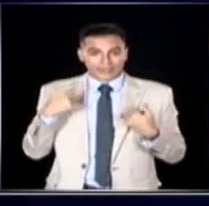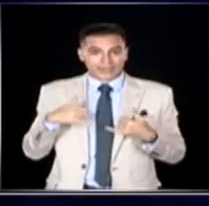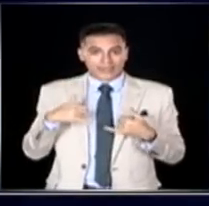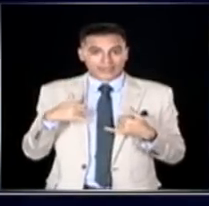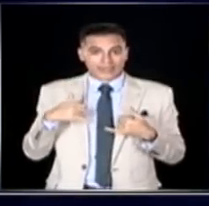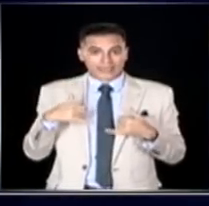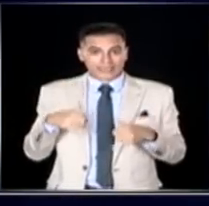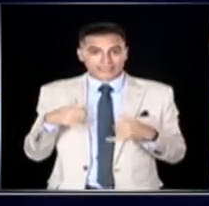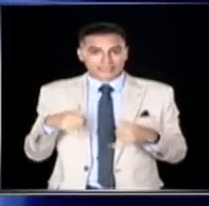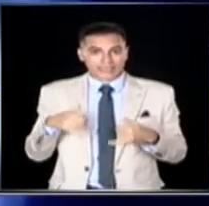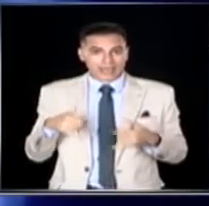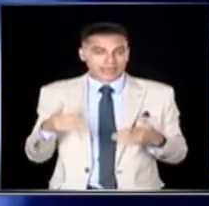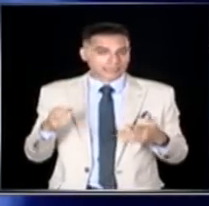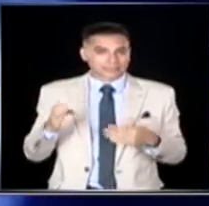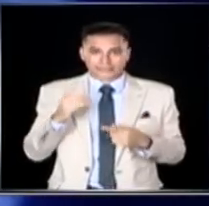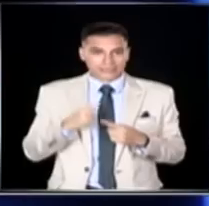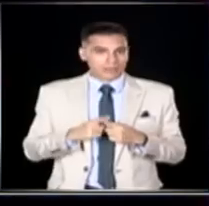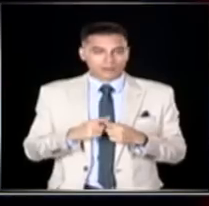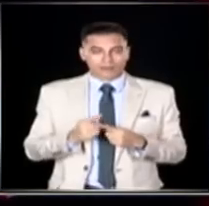الجزائر إجابة خاطئة.